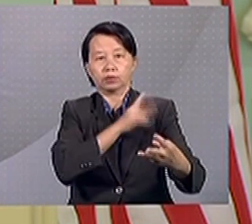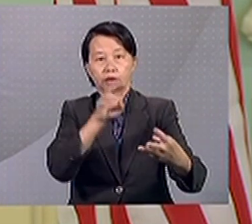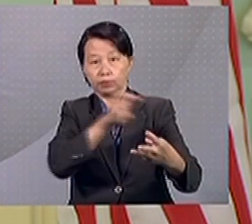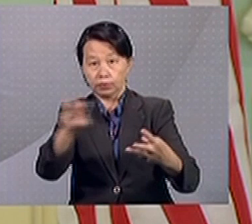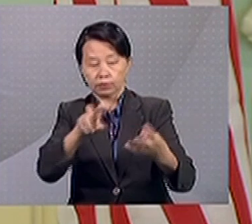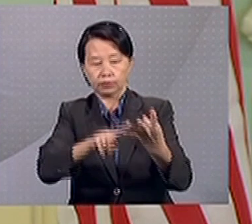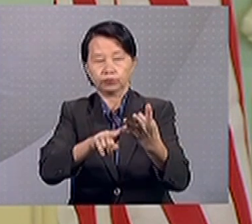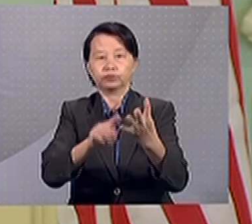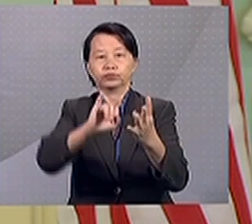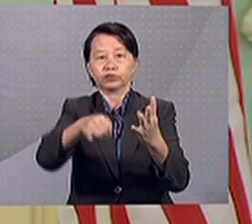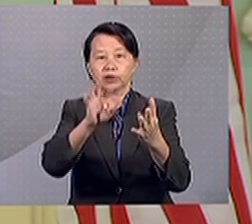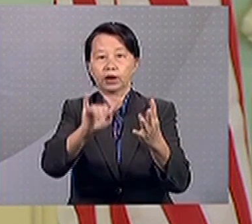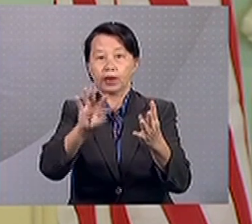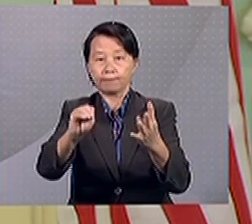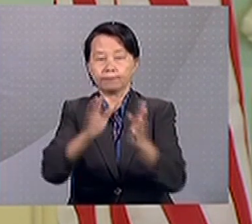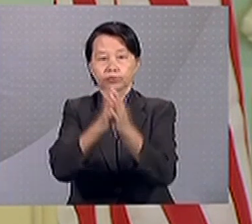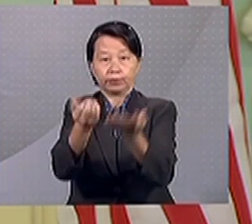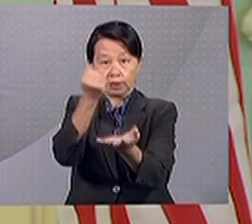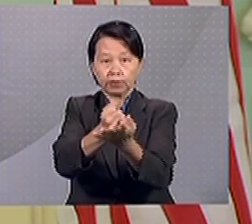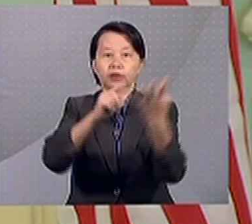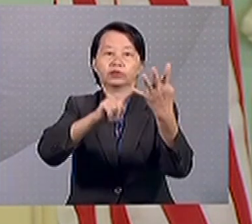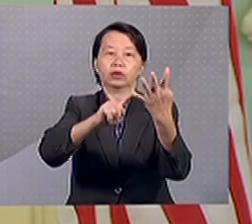Jabatan Immigration Malaysia. Jadi banyak